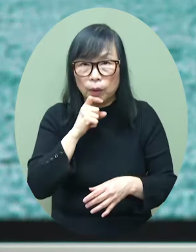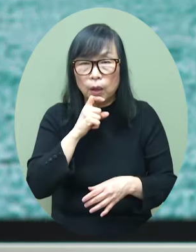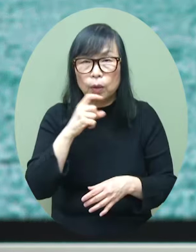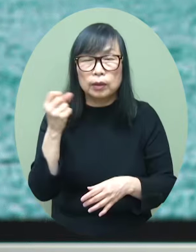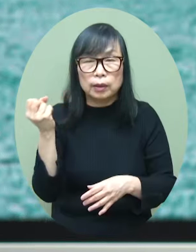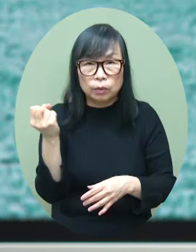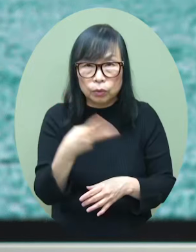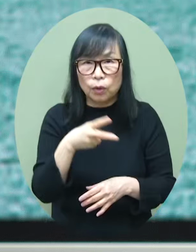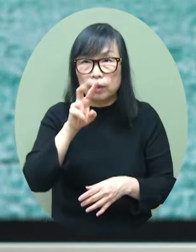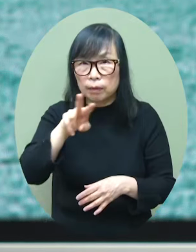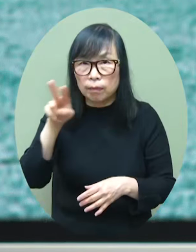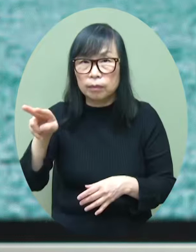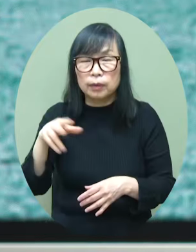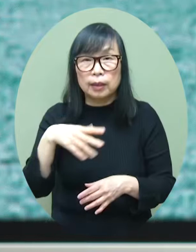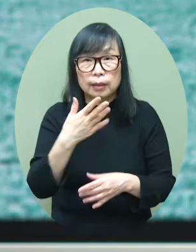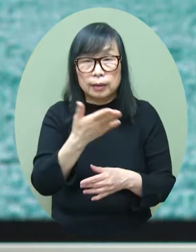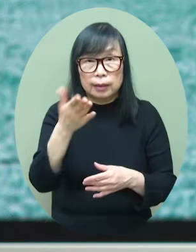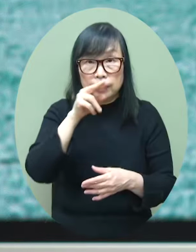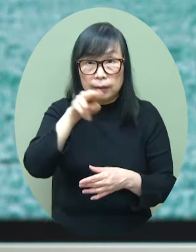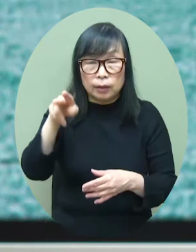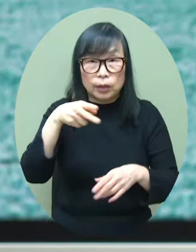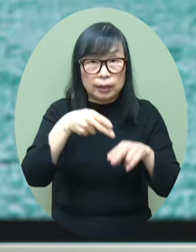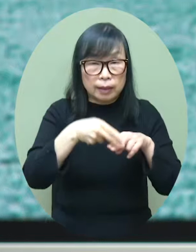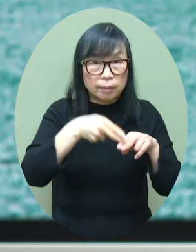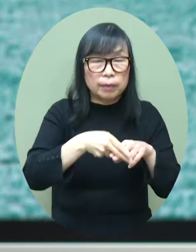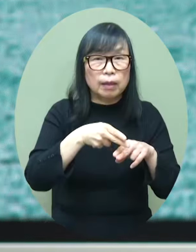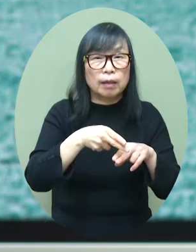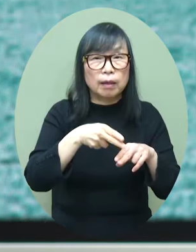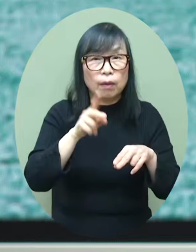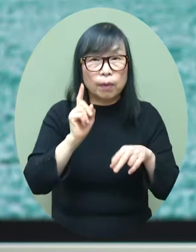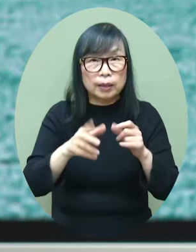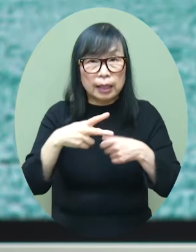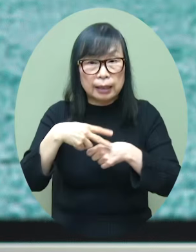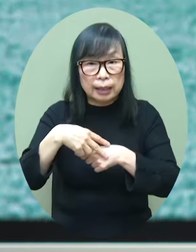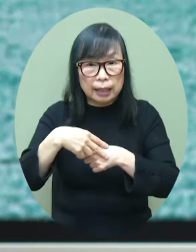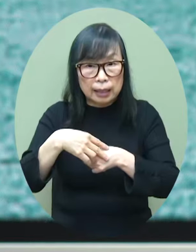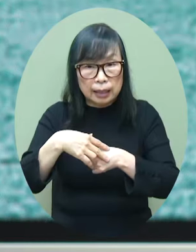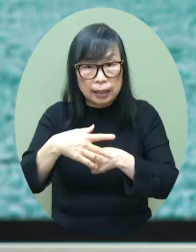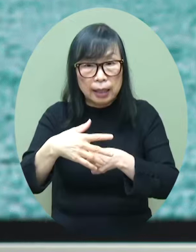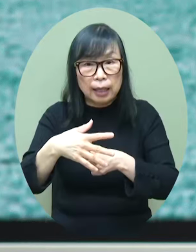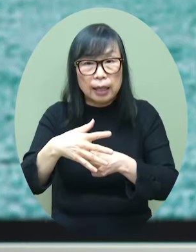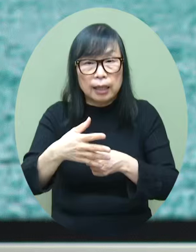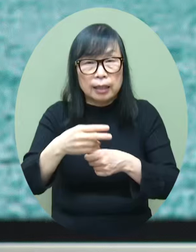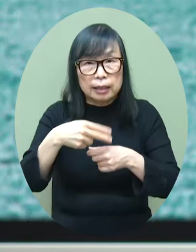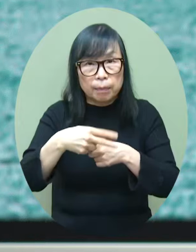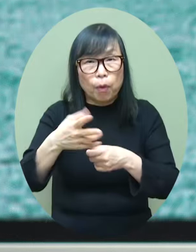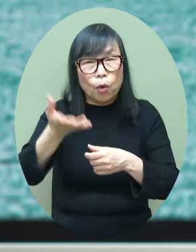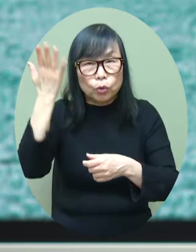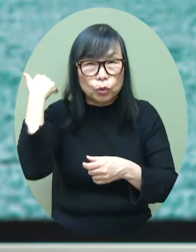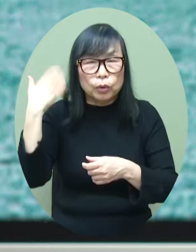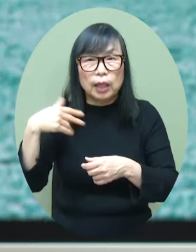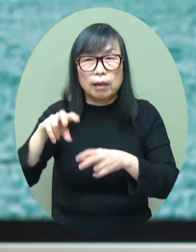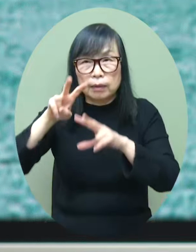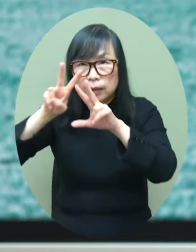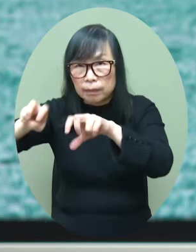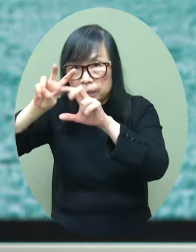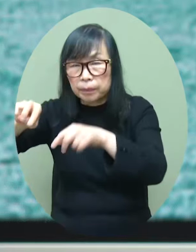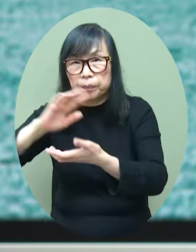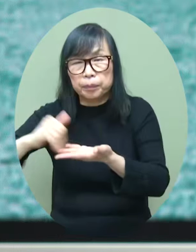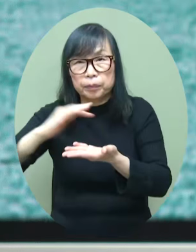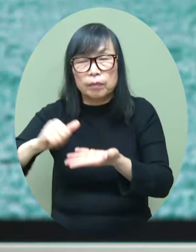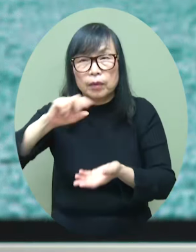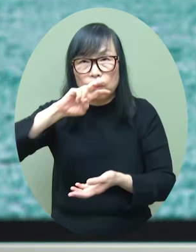睇一睇。咁你之前都見過到餐廳啊，或者甚至即係第五波好早期嗰時，我哋調查得比較徹底嘅時候，都會